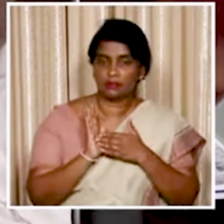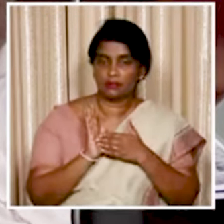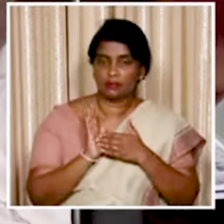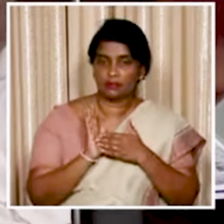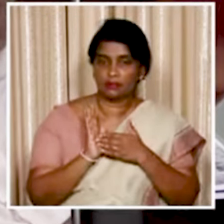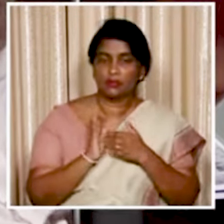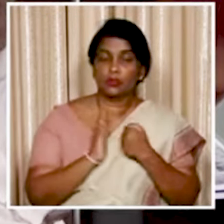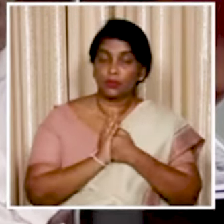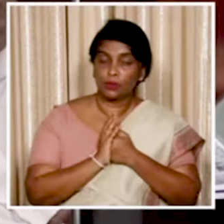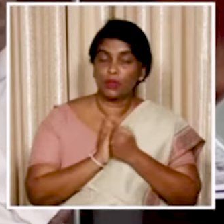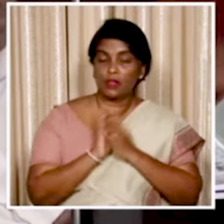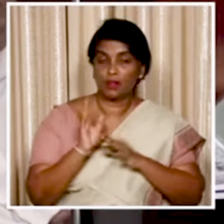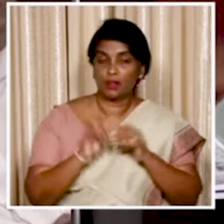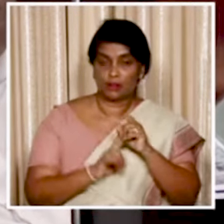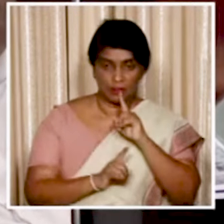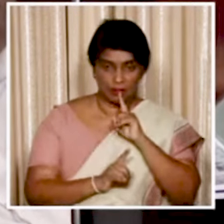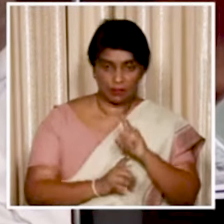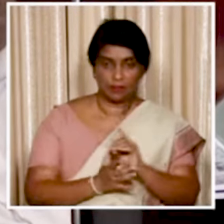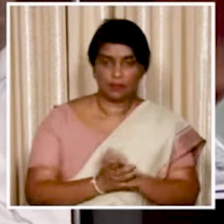ඇමතිතුමාගෙන්